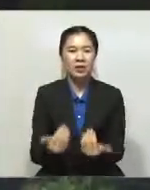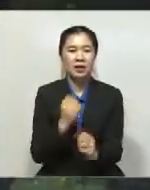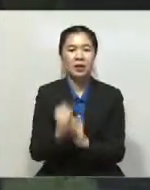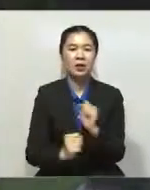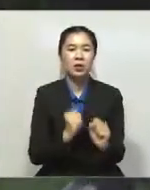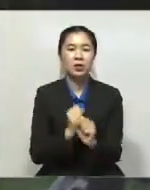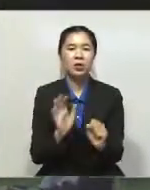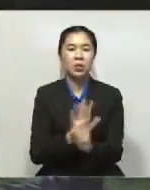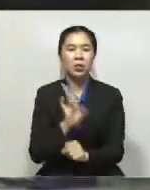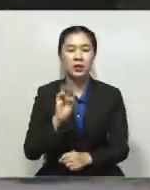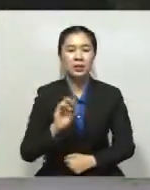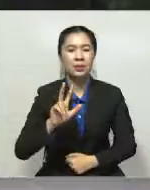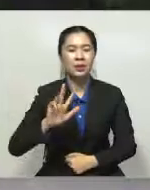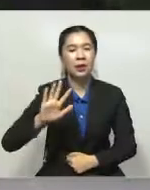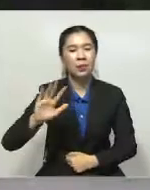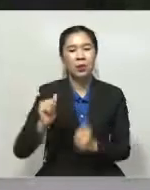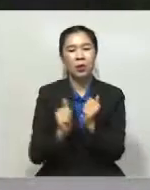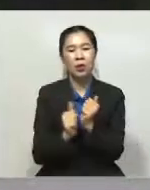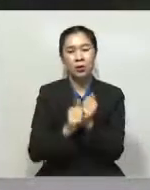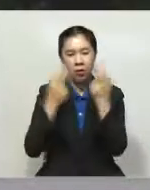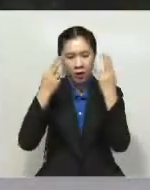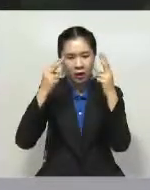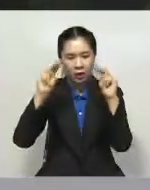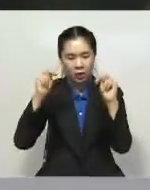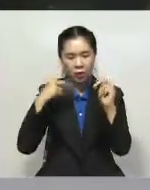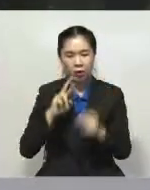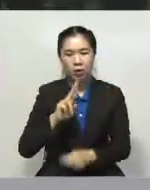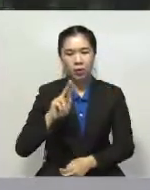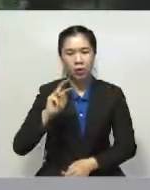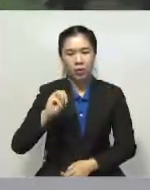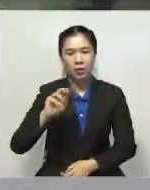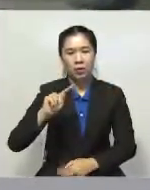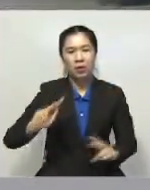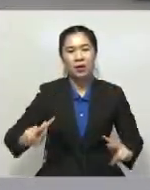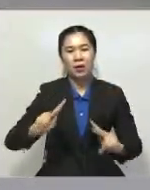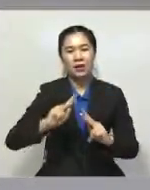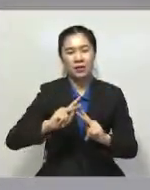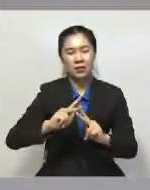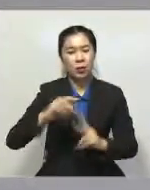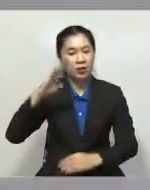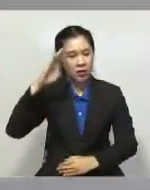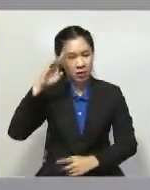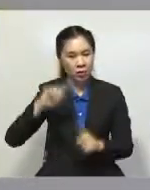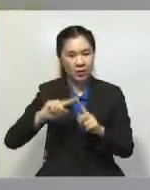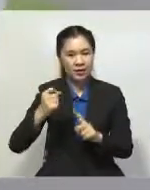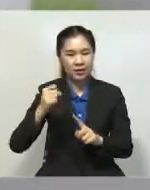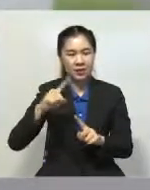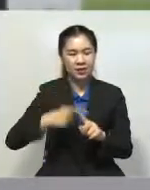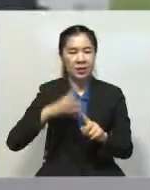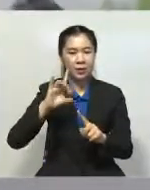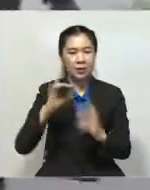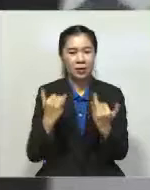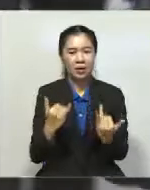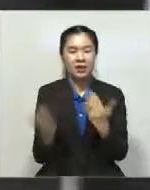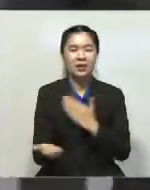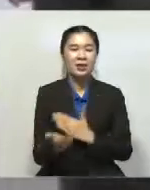บ73ปีของพลเอกประวิตรวงษ์สุวรรณรองนายกรัฐมนตรีและรัฐมนตรีว่าการกระทรวงกลาโหม11สิงหาคมเช้าวัน